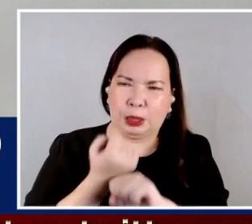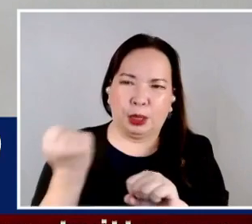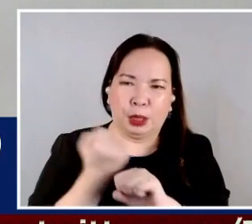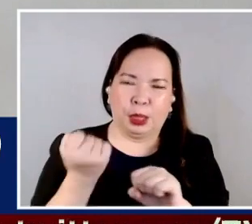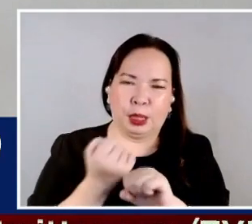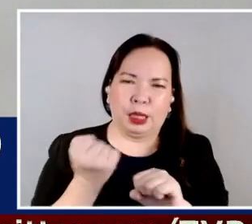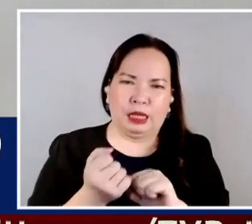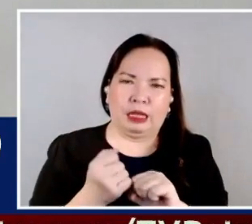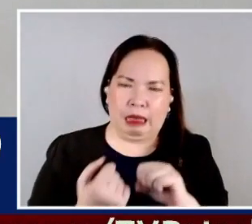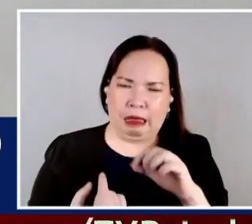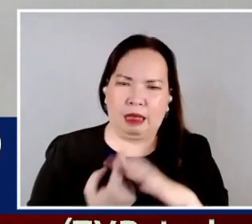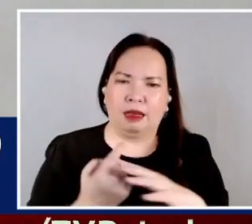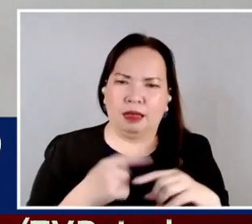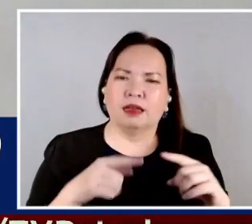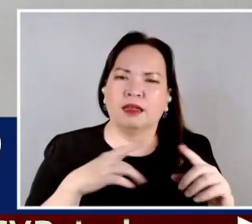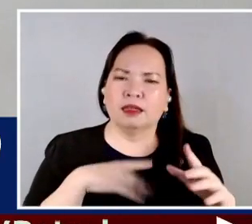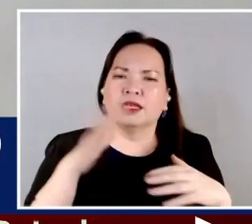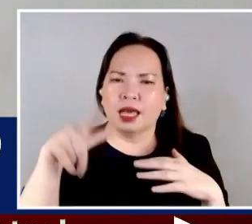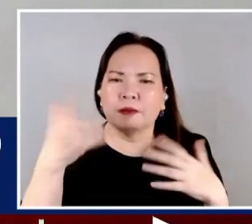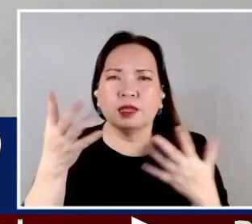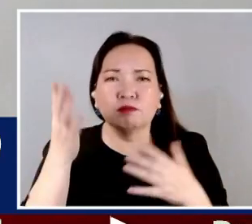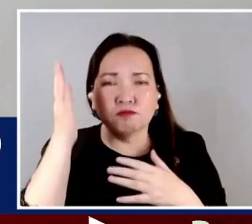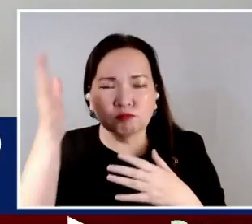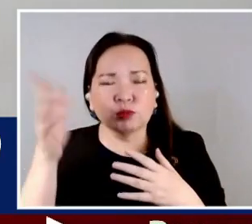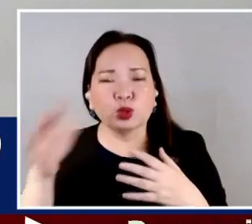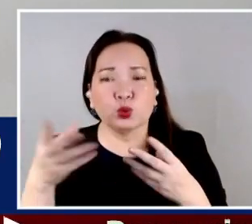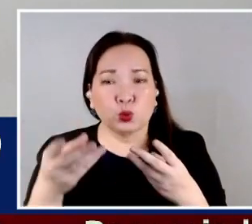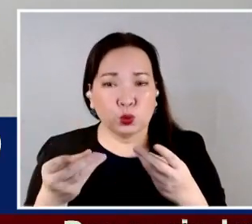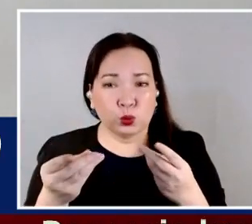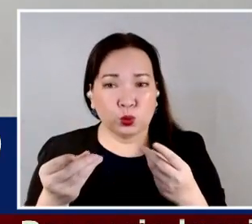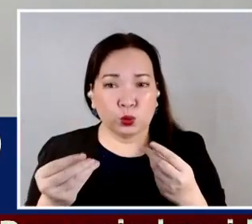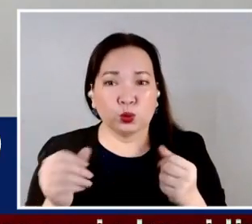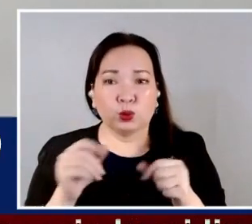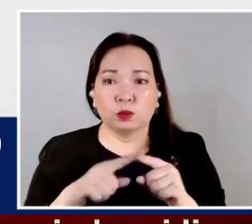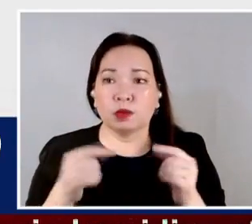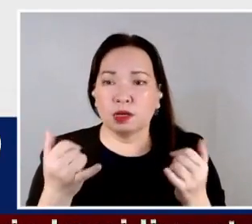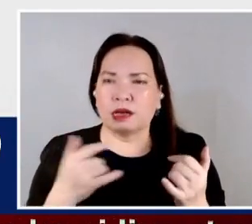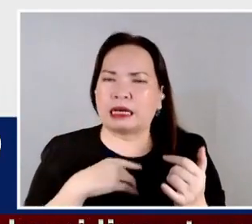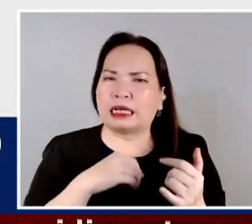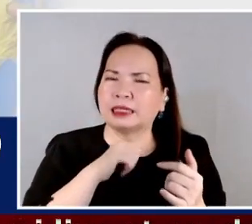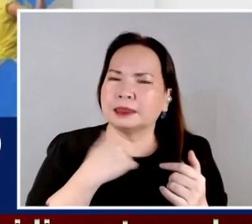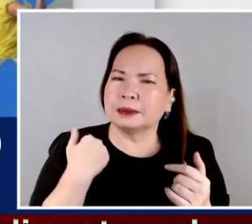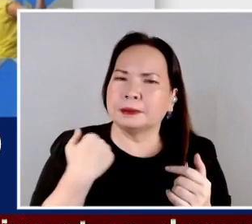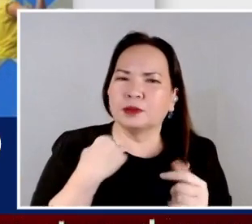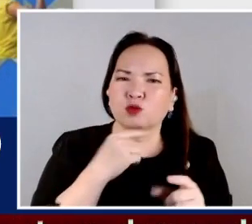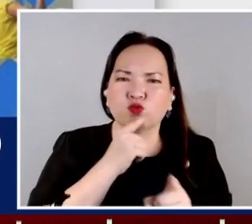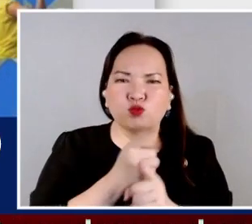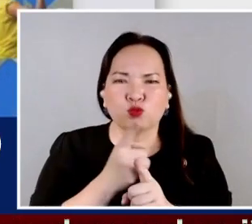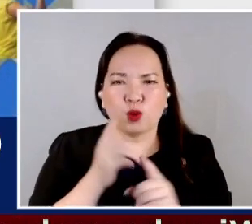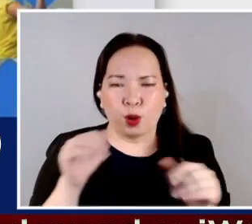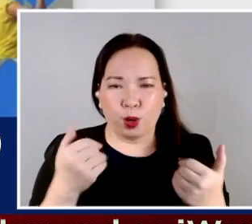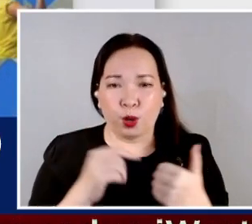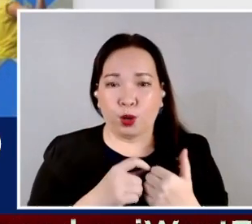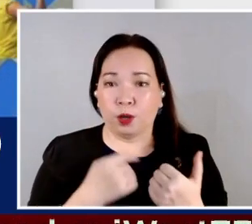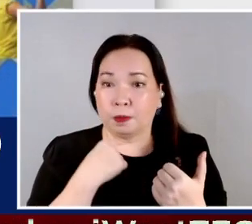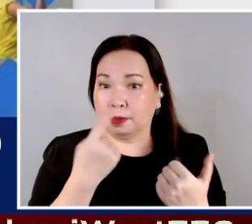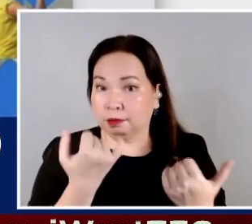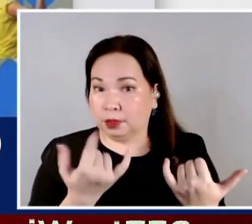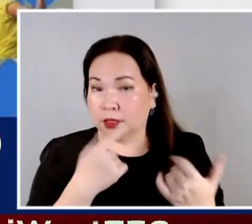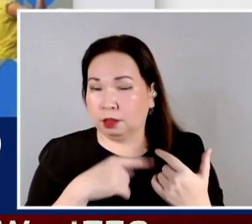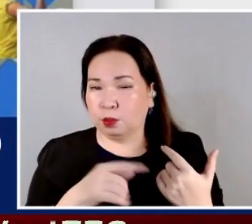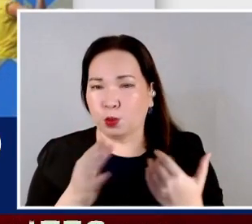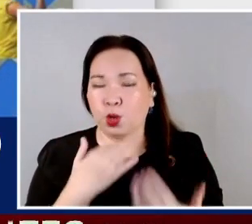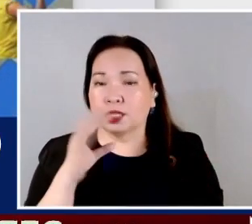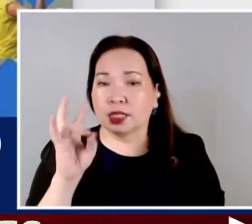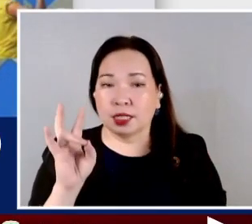know, soon. Pero sa ngayon, it's quite uncertain. Sa ngayon, halos 74 million na